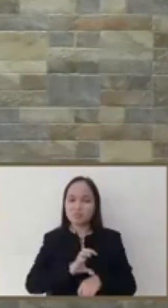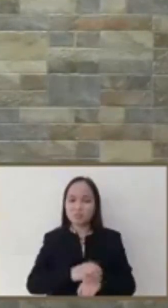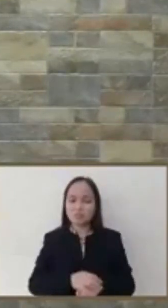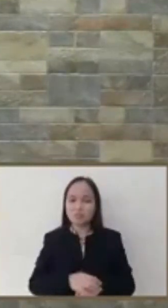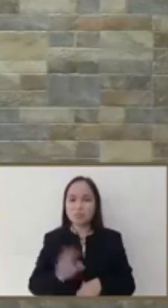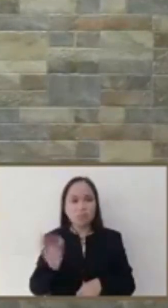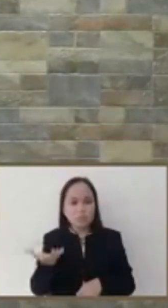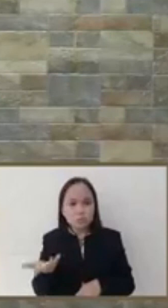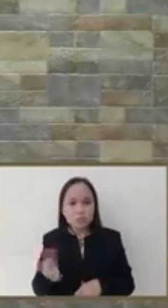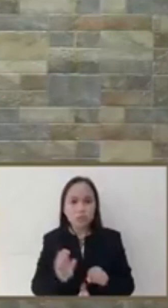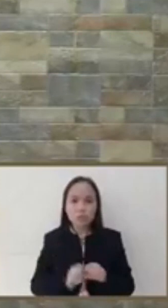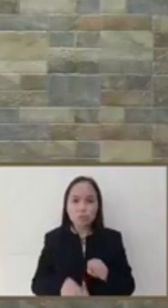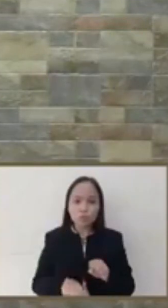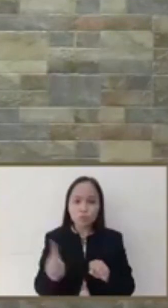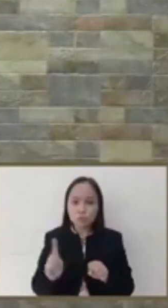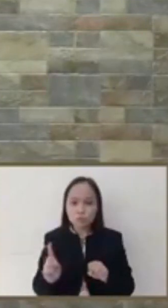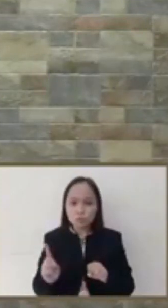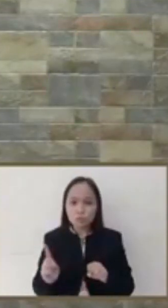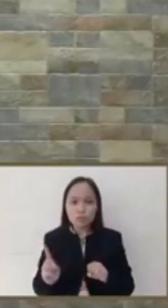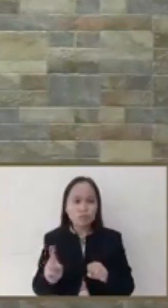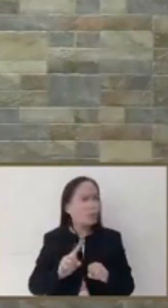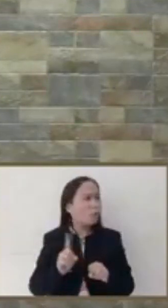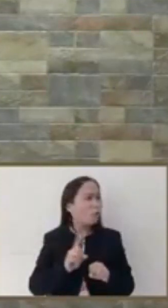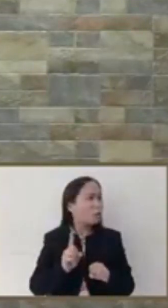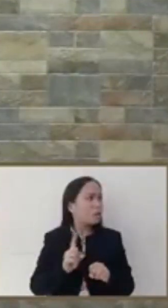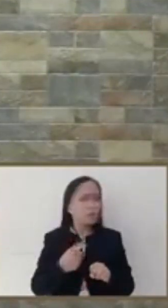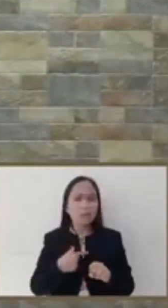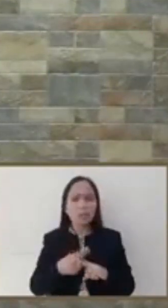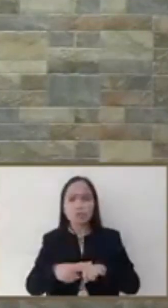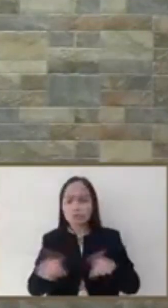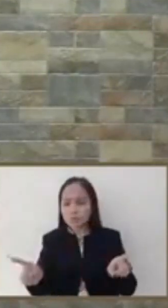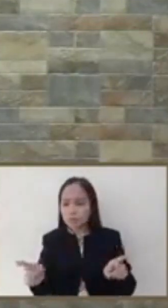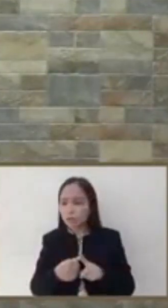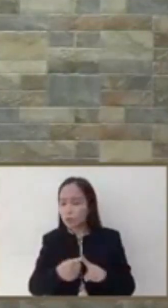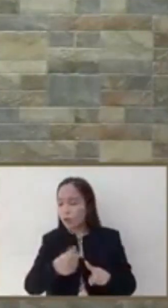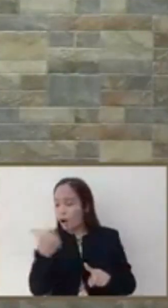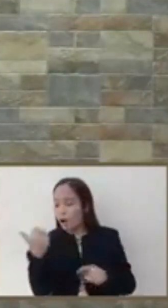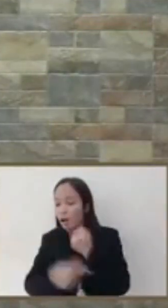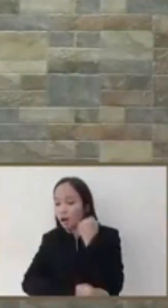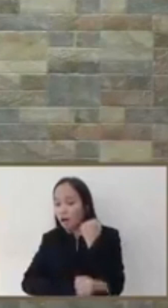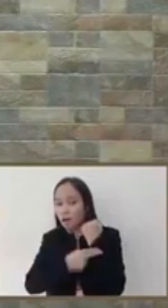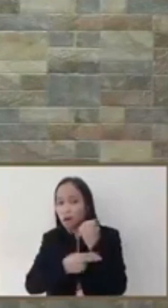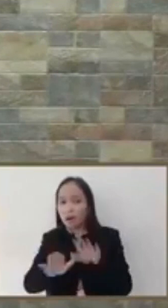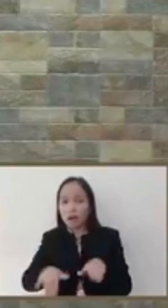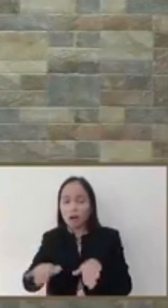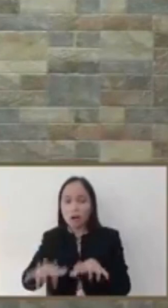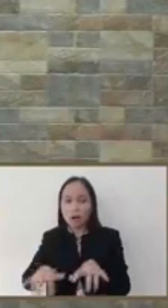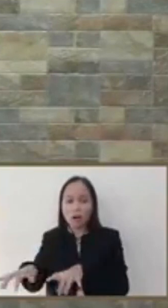What is that? Anong pagkakaiba nyo sa tumutugtog na pianista ng hotel?